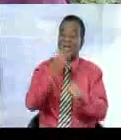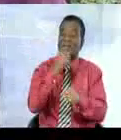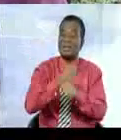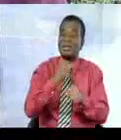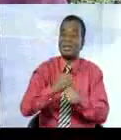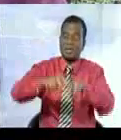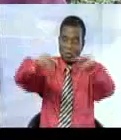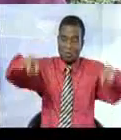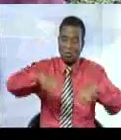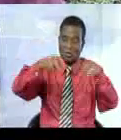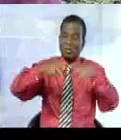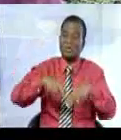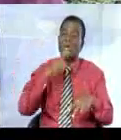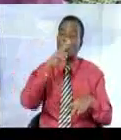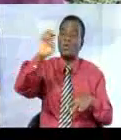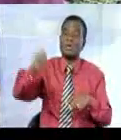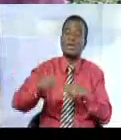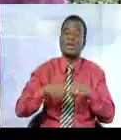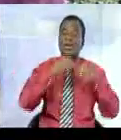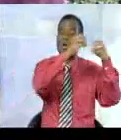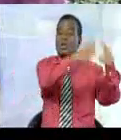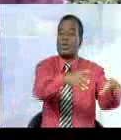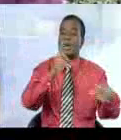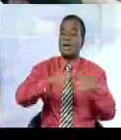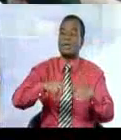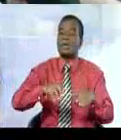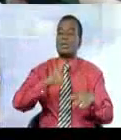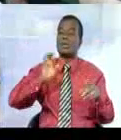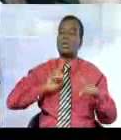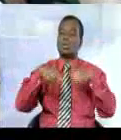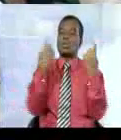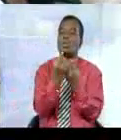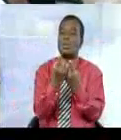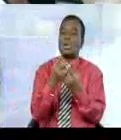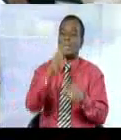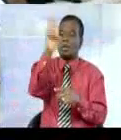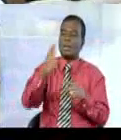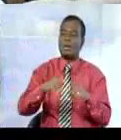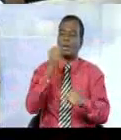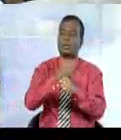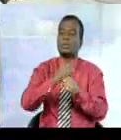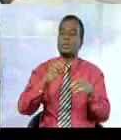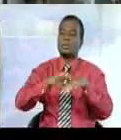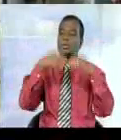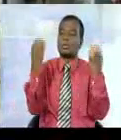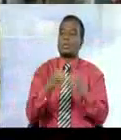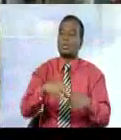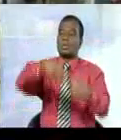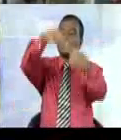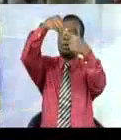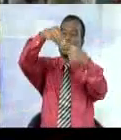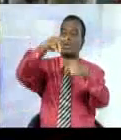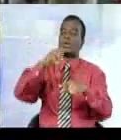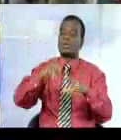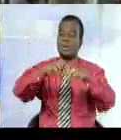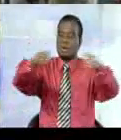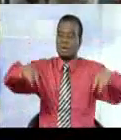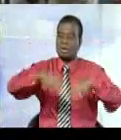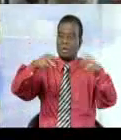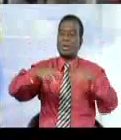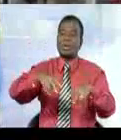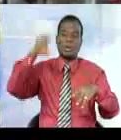de recherche de vérité a été confié à la CDVR. Les résultats des travaux de la commission spécialisée des enquêtes